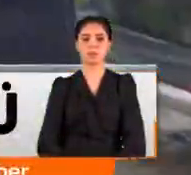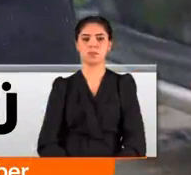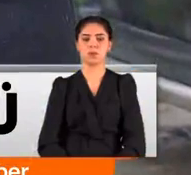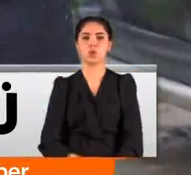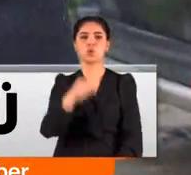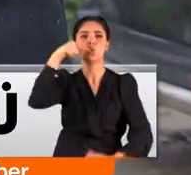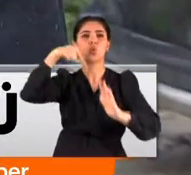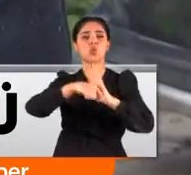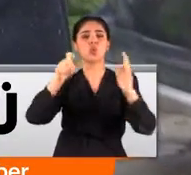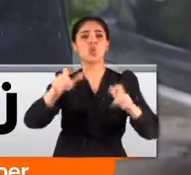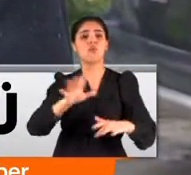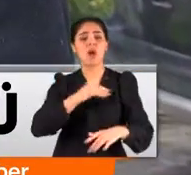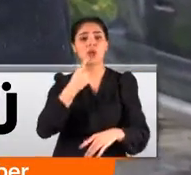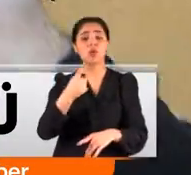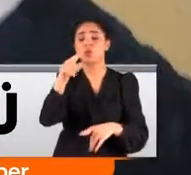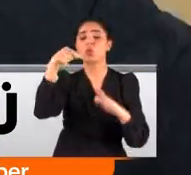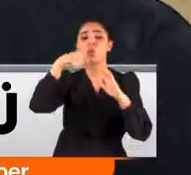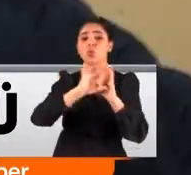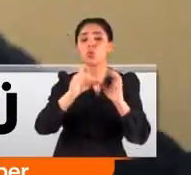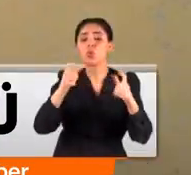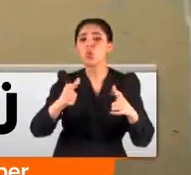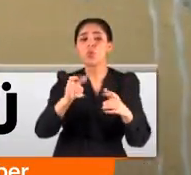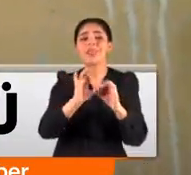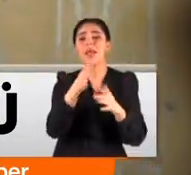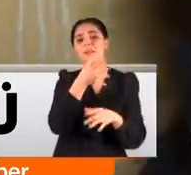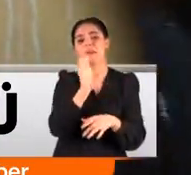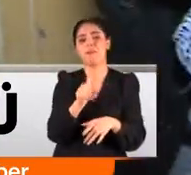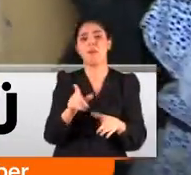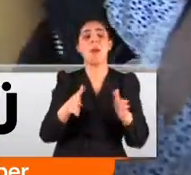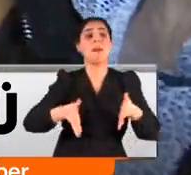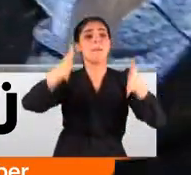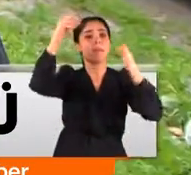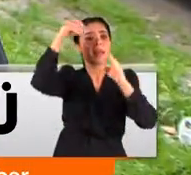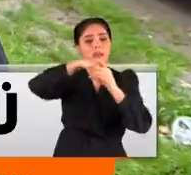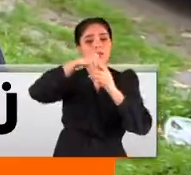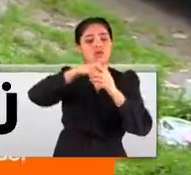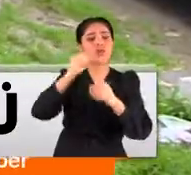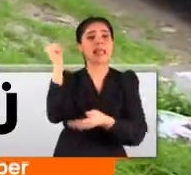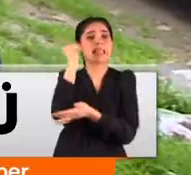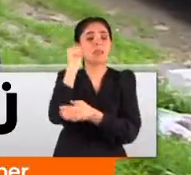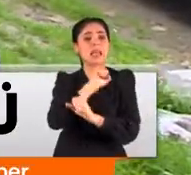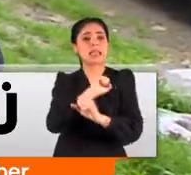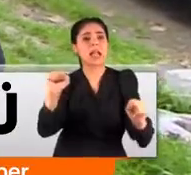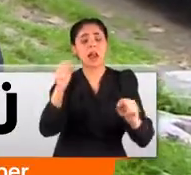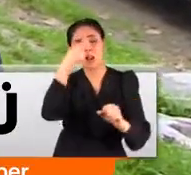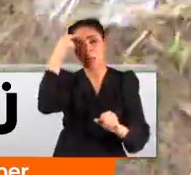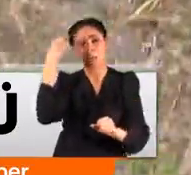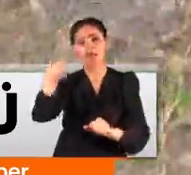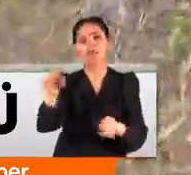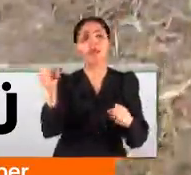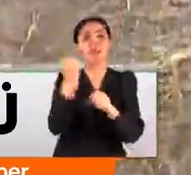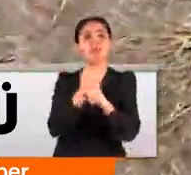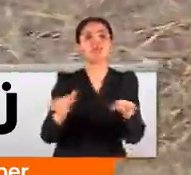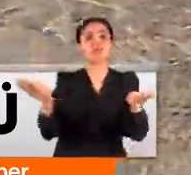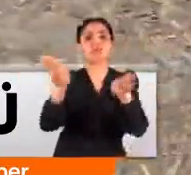Kuyu var diyorlar ama ne kuyusu olduğunu bilmiyorum. Belki içten içe binanın yani temeli çürüyor. Üstü kapatılmış dediler. Betonla kapatılmış.